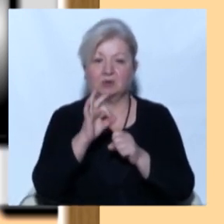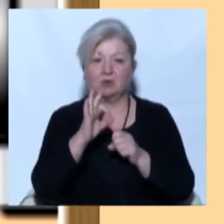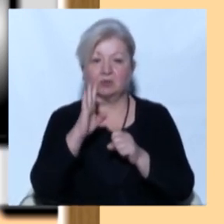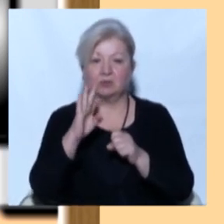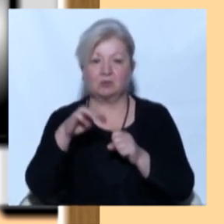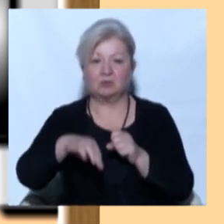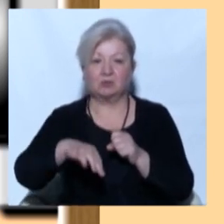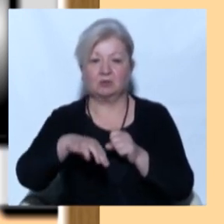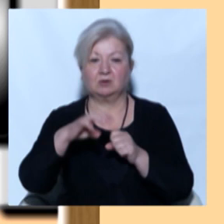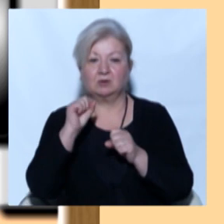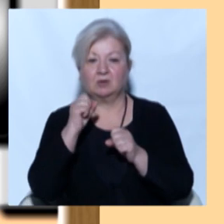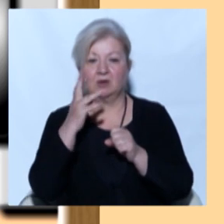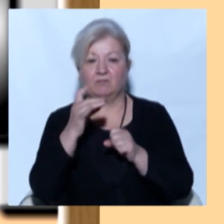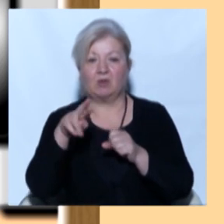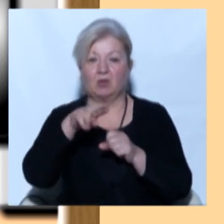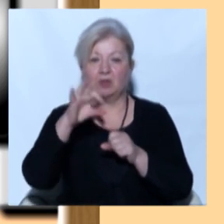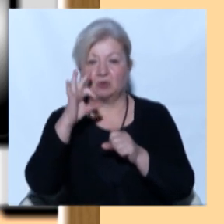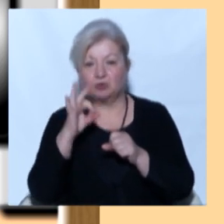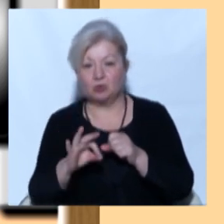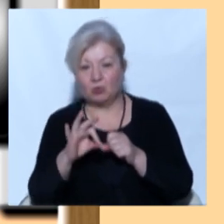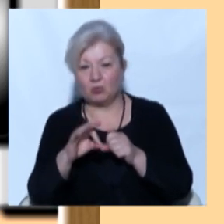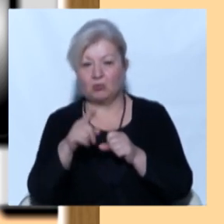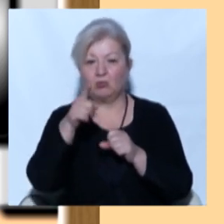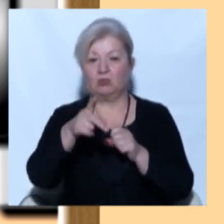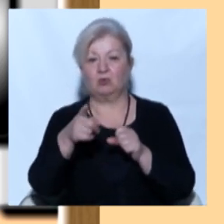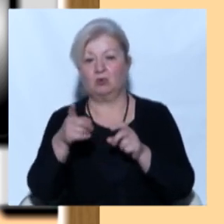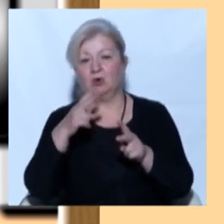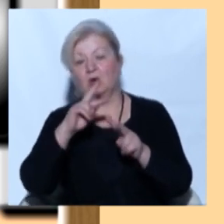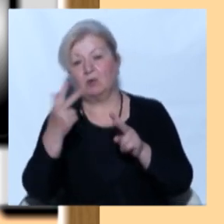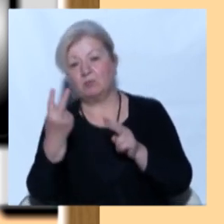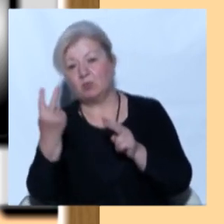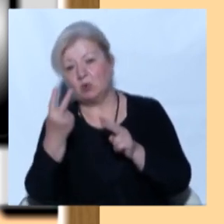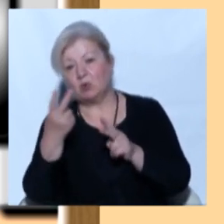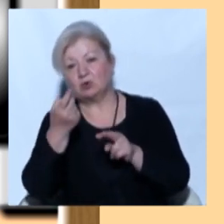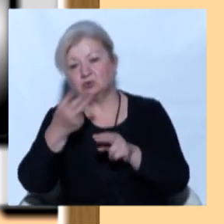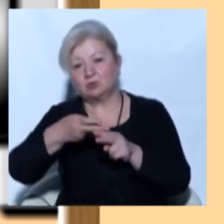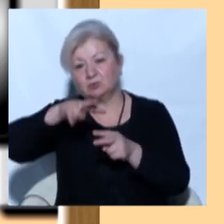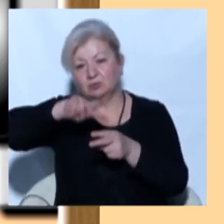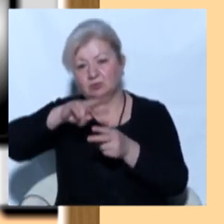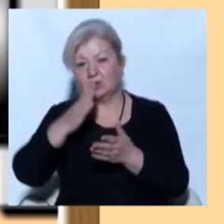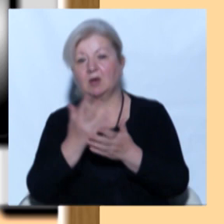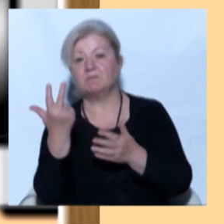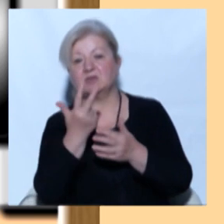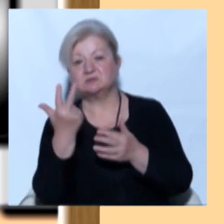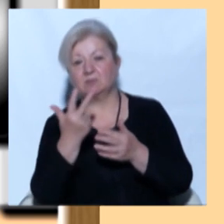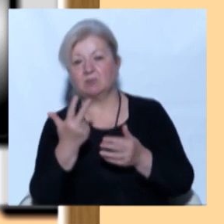მეტია ვიდრე პირველის. მესამე ოქტავის დრო ორჯერ მეტია ვიდრე მეორის, და ასეთი პრინციპით არის